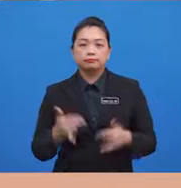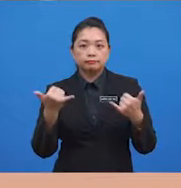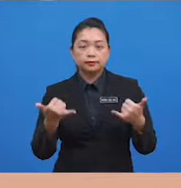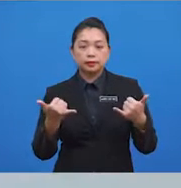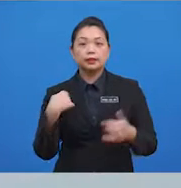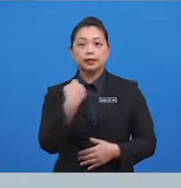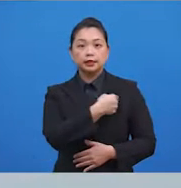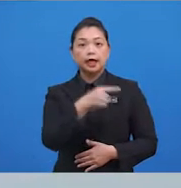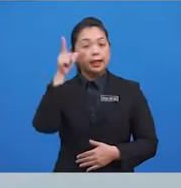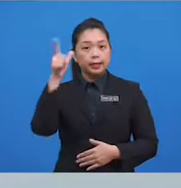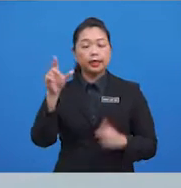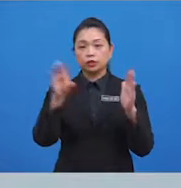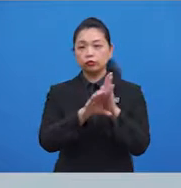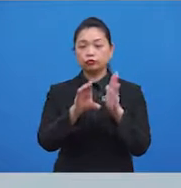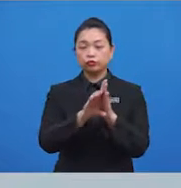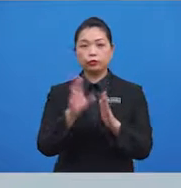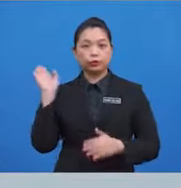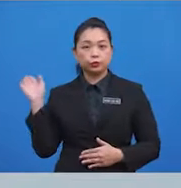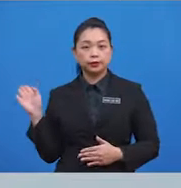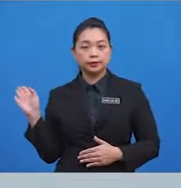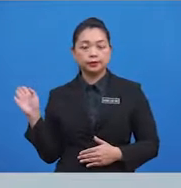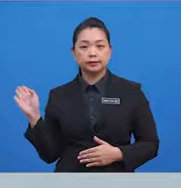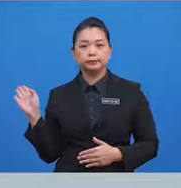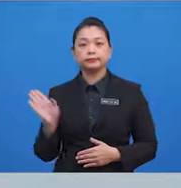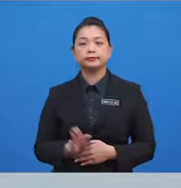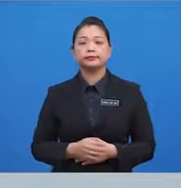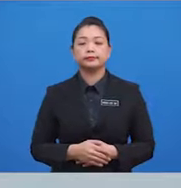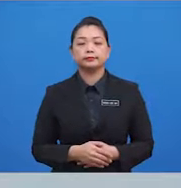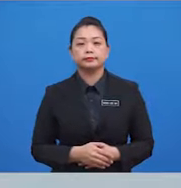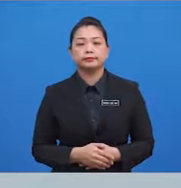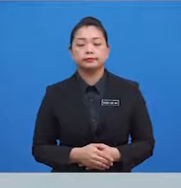Seterusnya, kita lihat contoh kedua seperti di paparan.